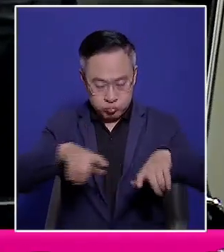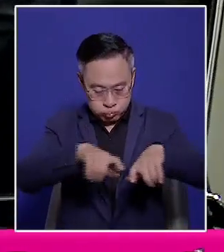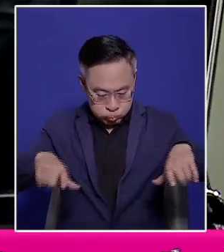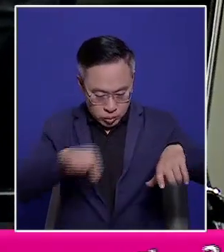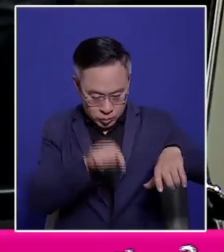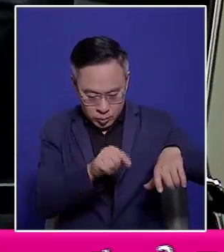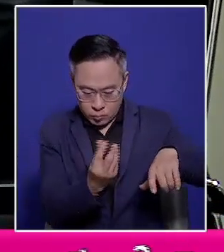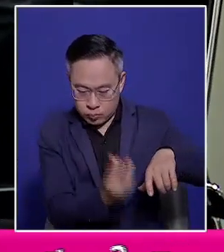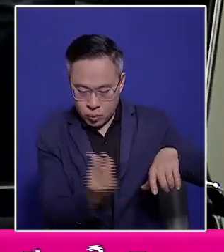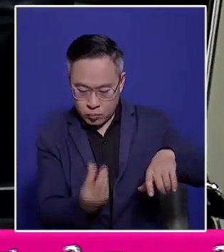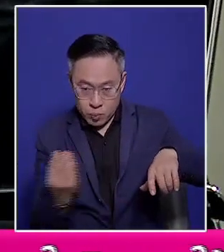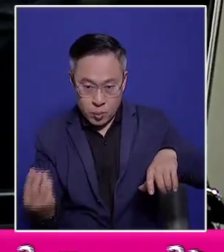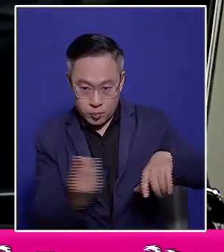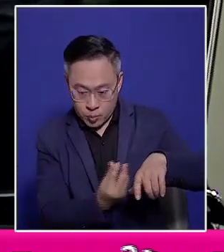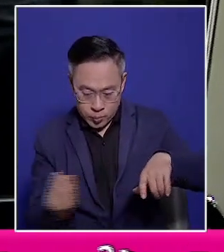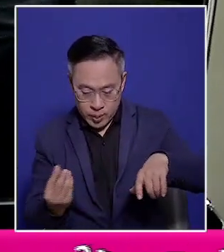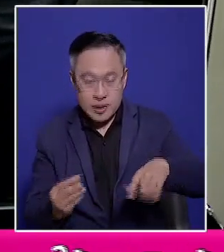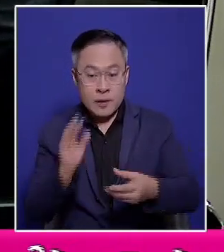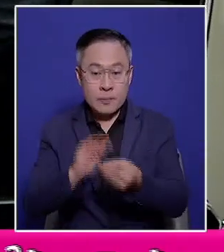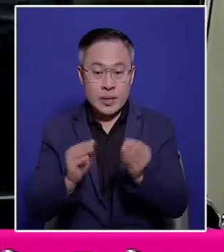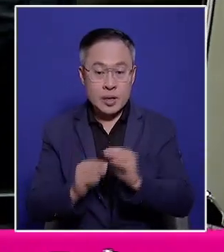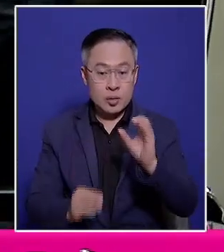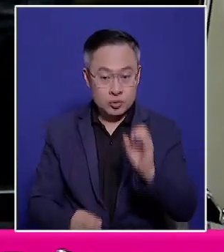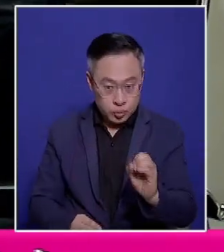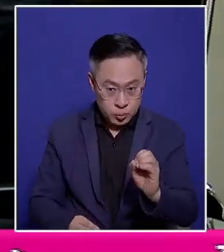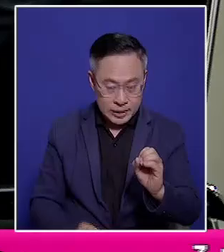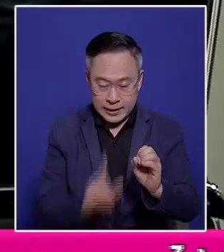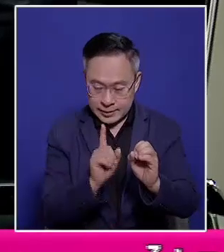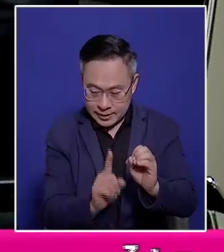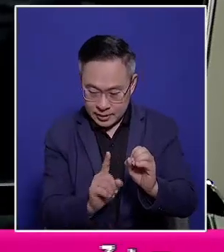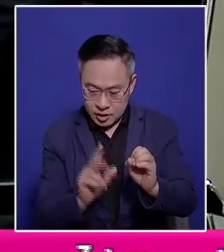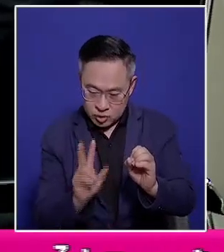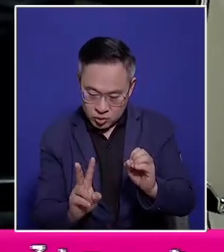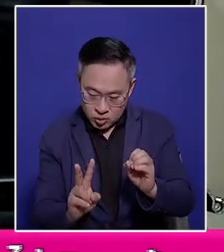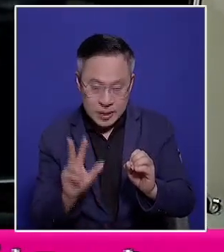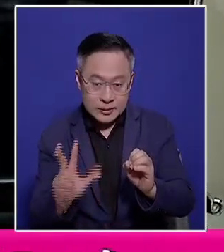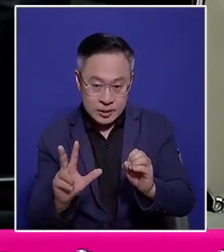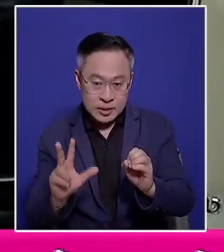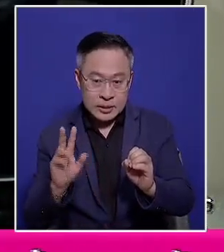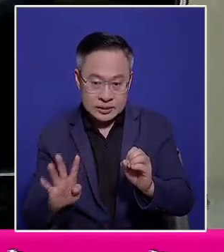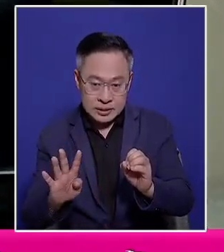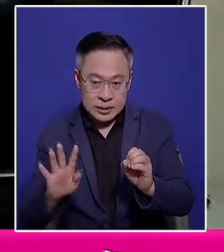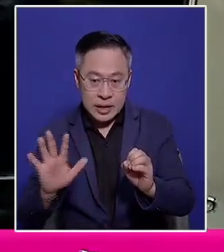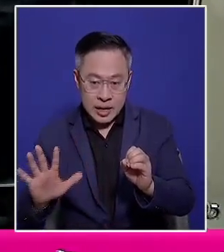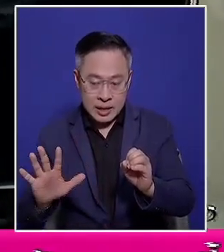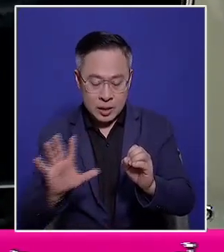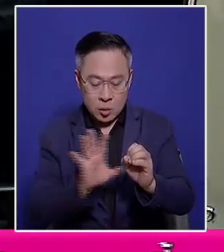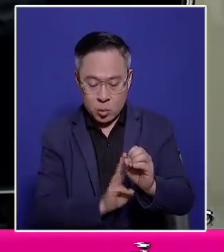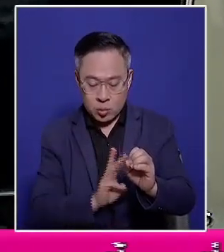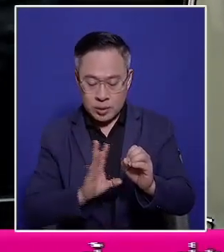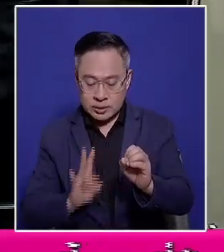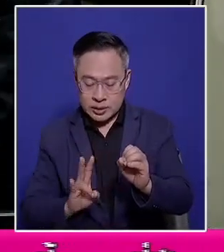0 1 2 3 4 5 6